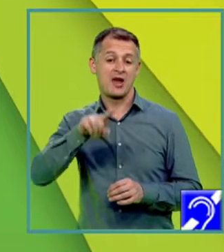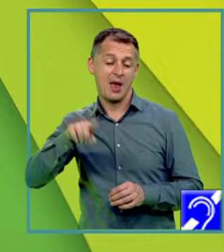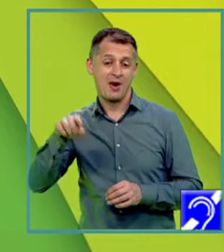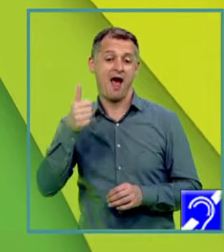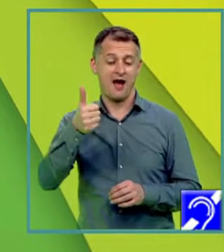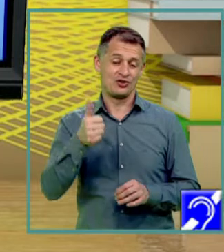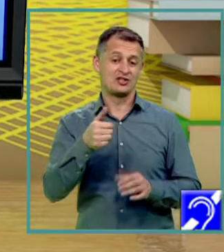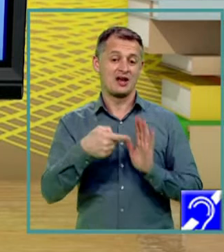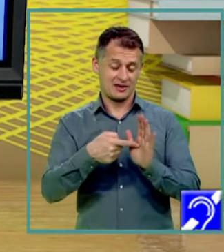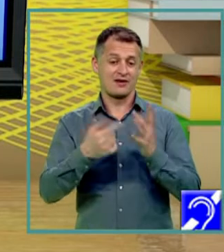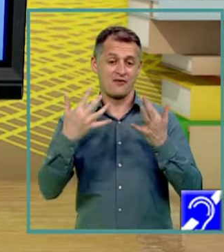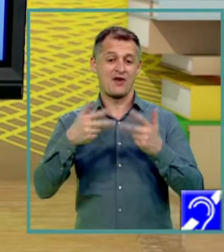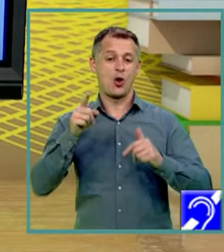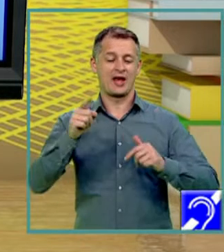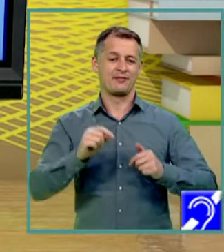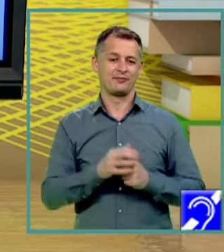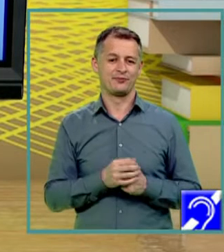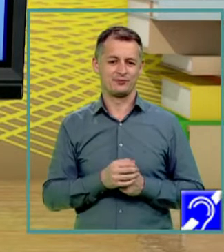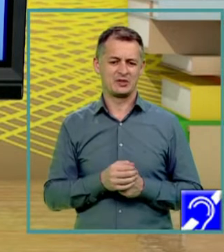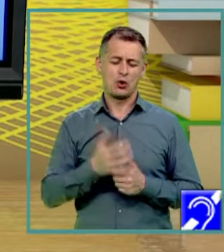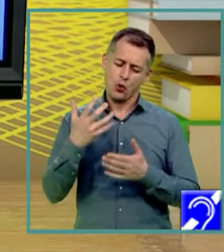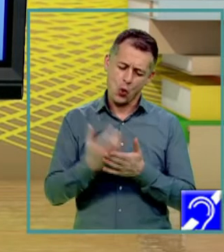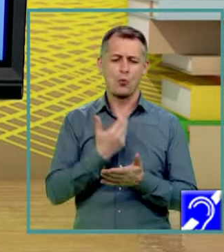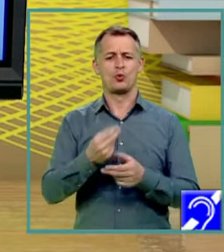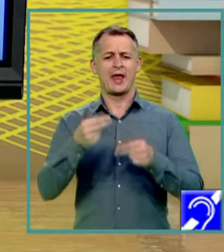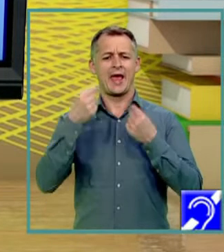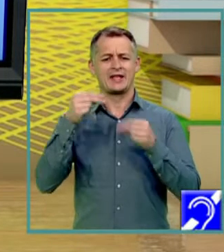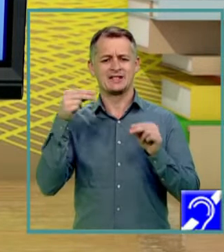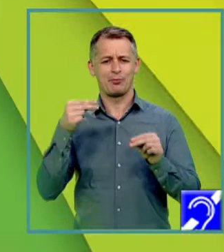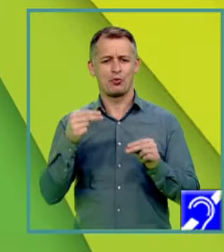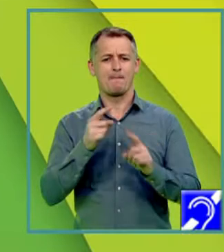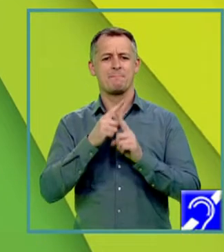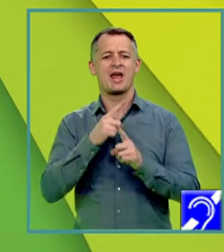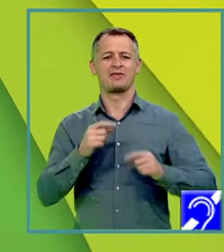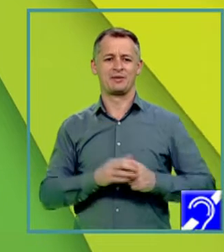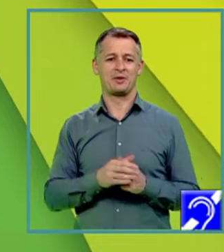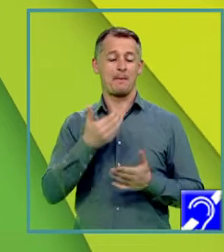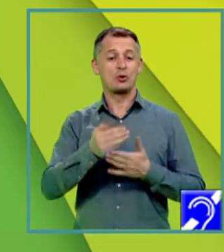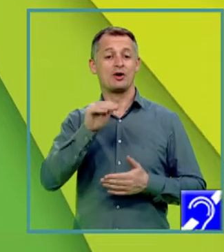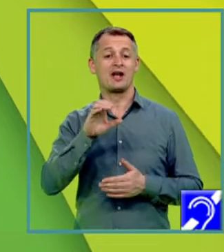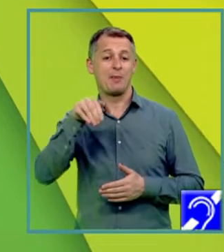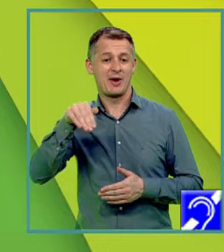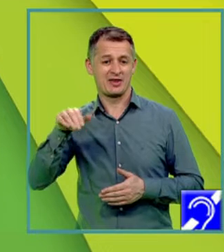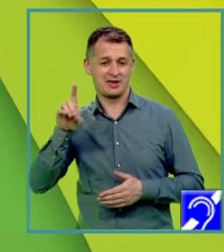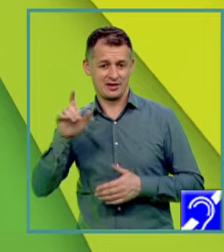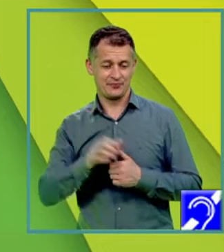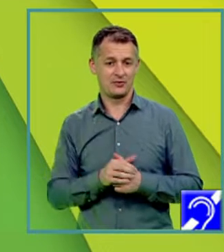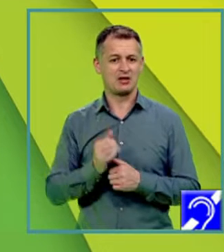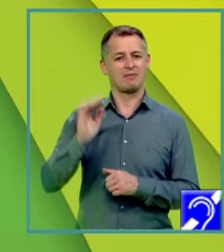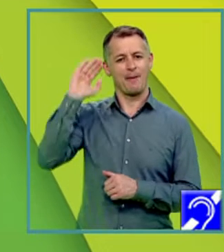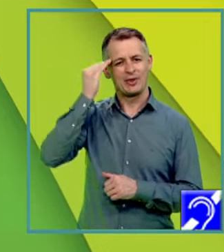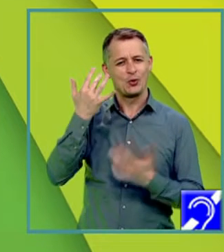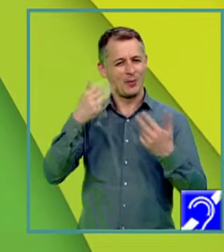acestei variabile să luăm și un exemplu practic pentru determinarea cmmdc ne amintim că numerele noastre